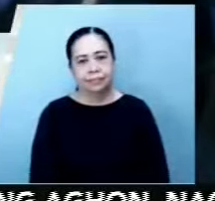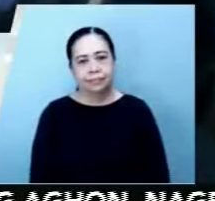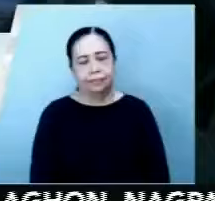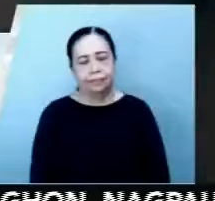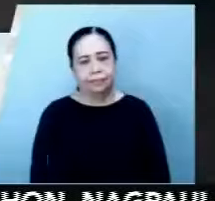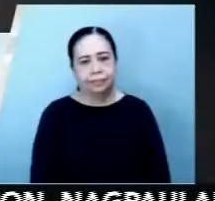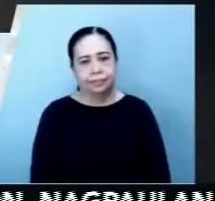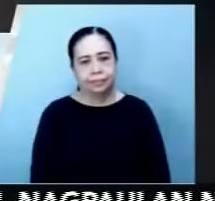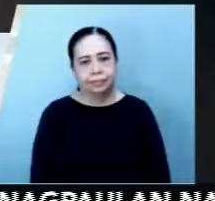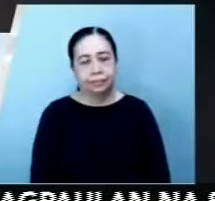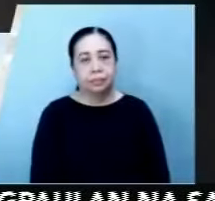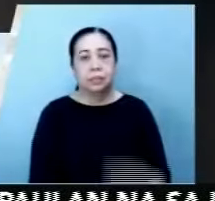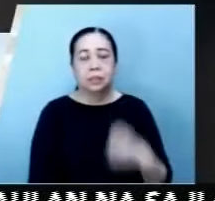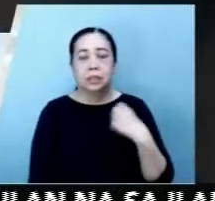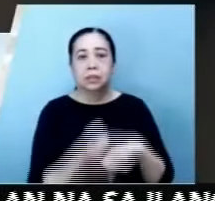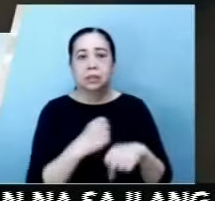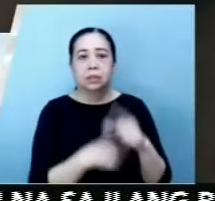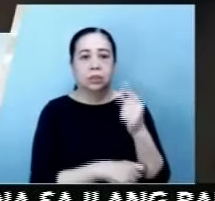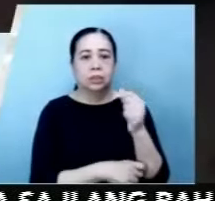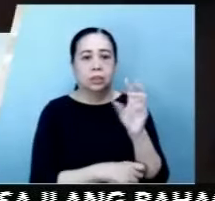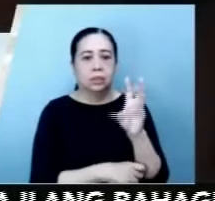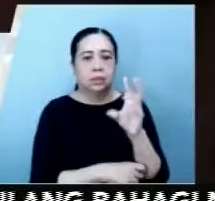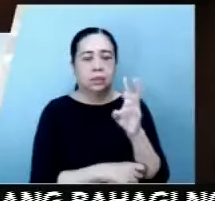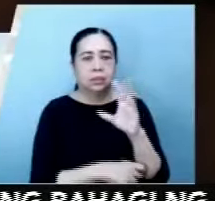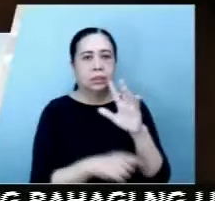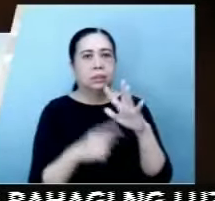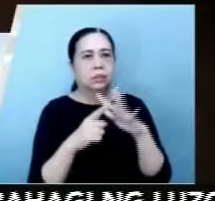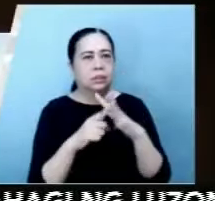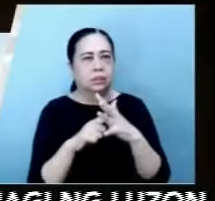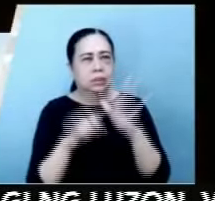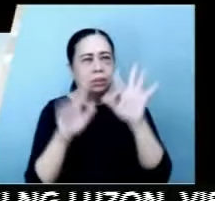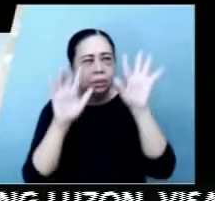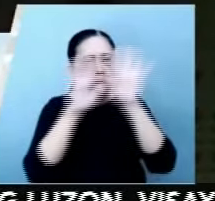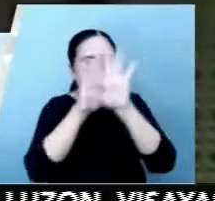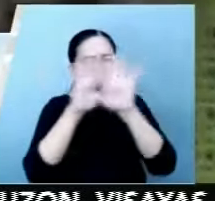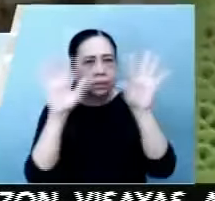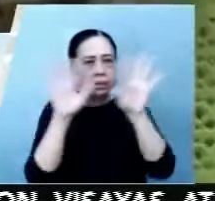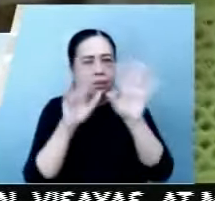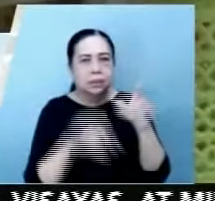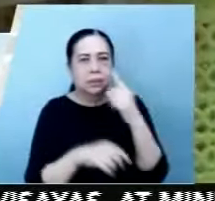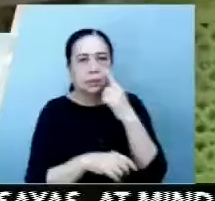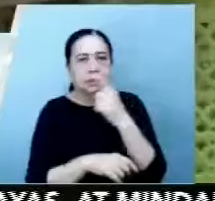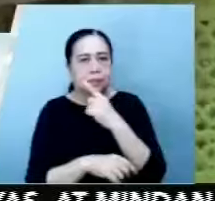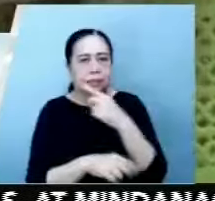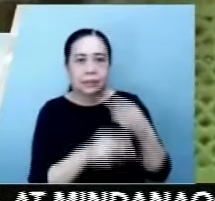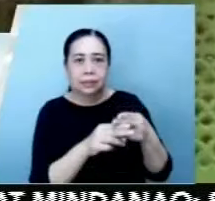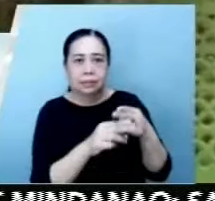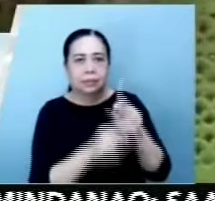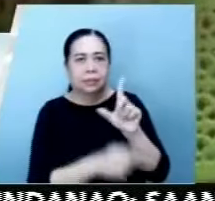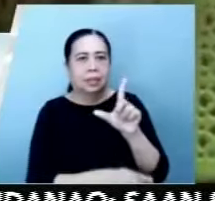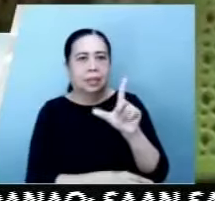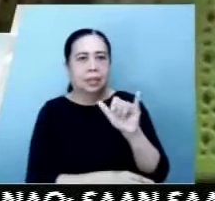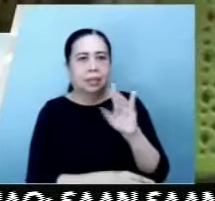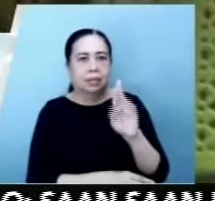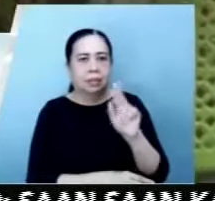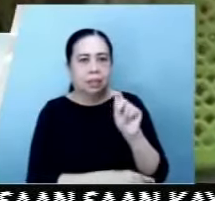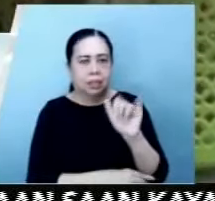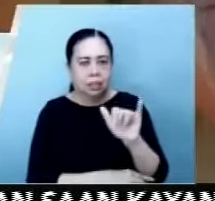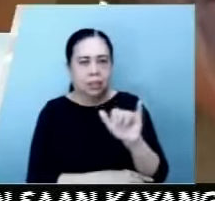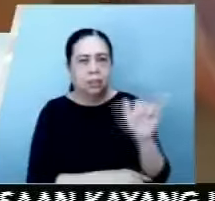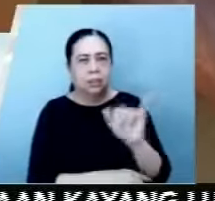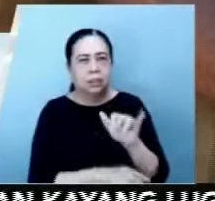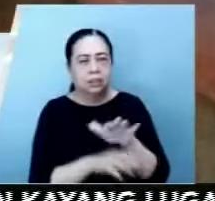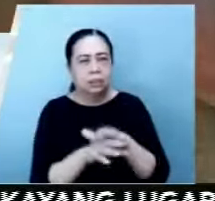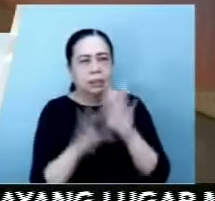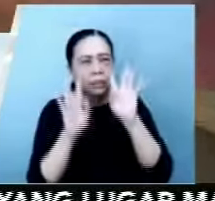Taong 2016 na mag-umpisang lumabo ang mga mata ni Liberty. Kasabay nito ang unti-unti ring paglabo